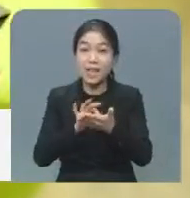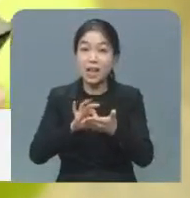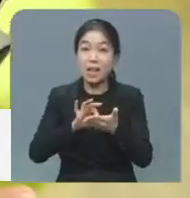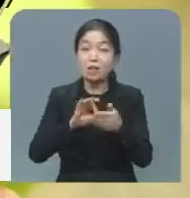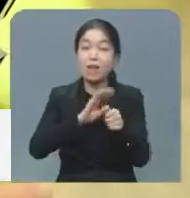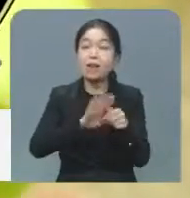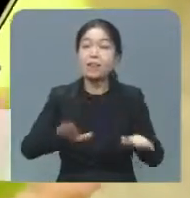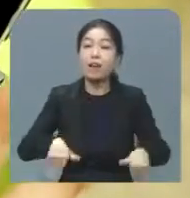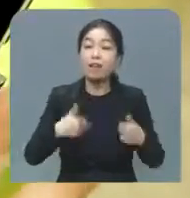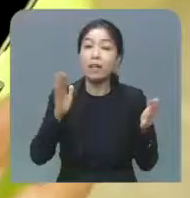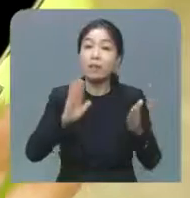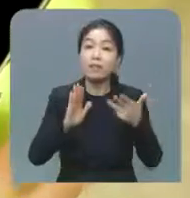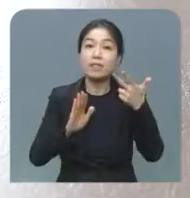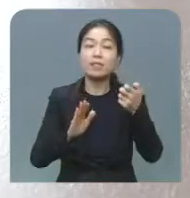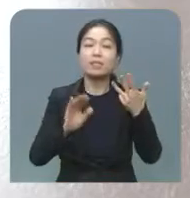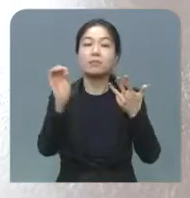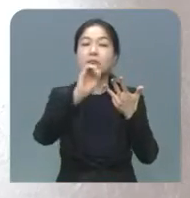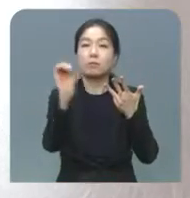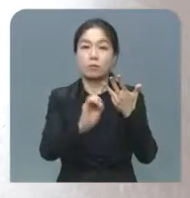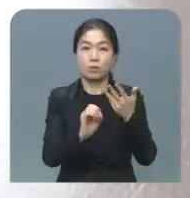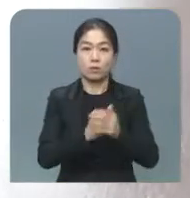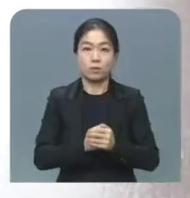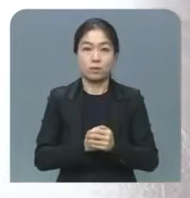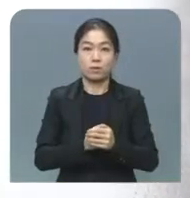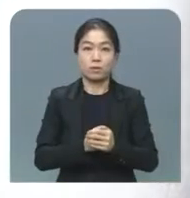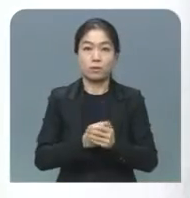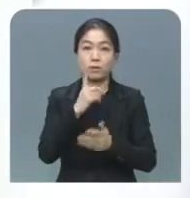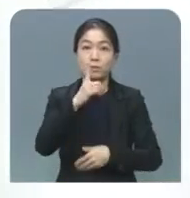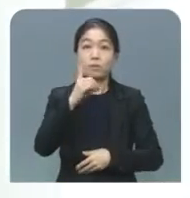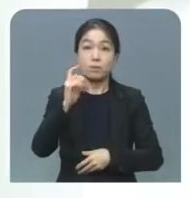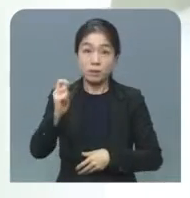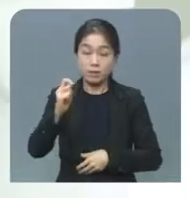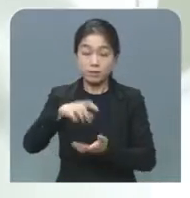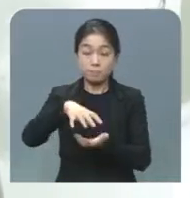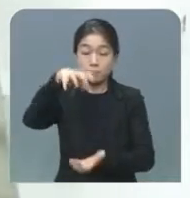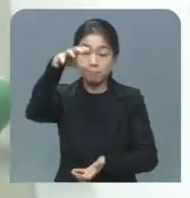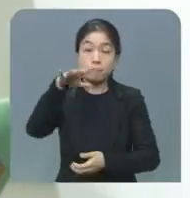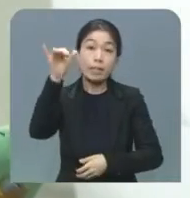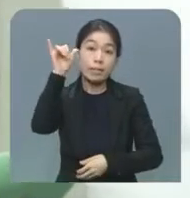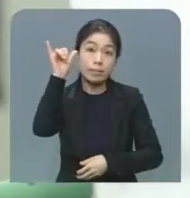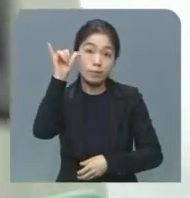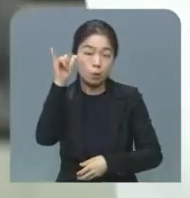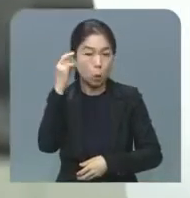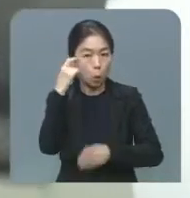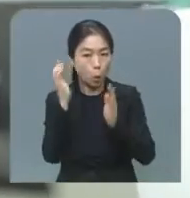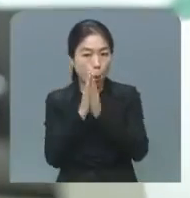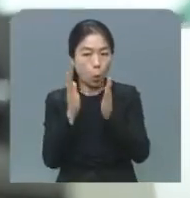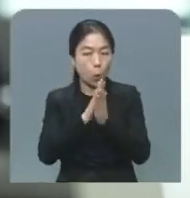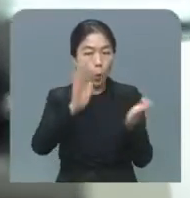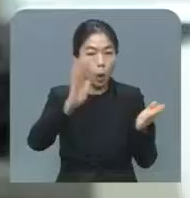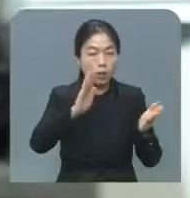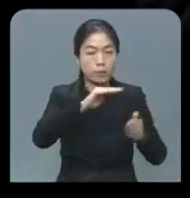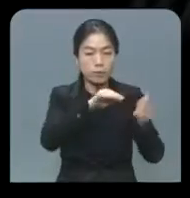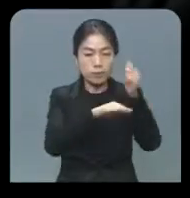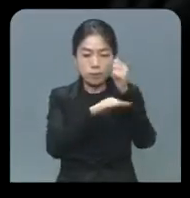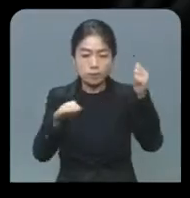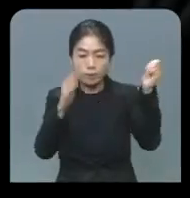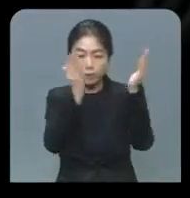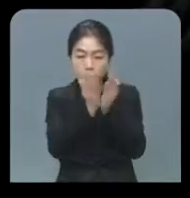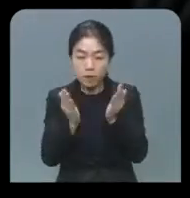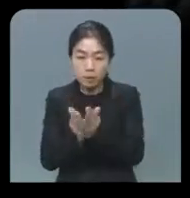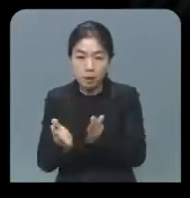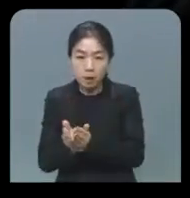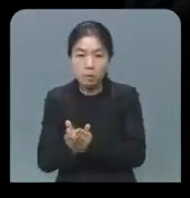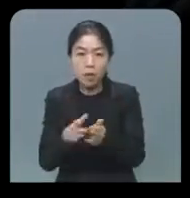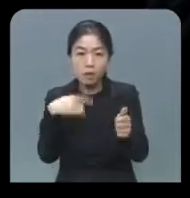학생은 78% 빅 데이터가 축적되면 인공지능이 학생 수준별 맞춤형 수업을 제공하는 것이